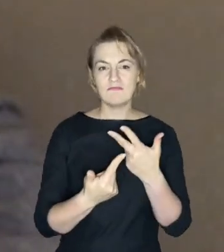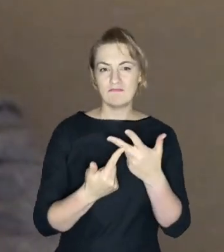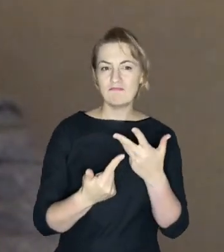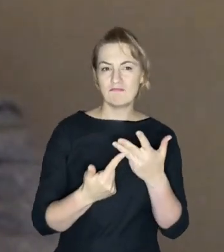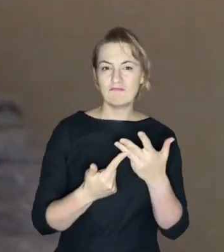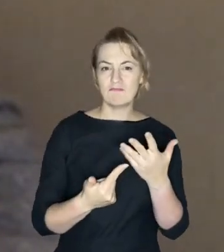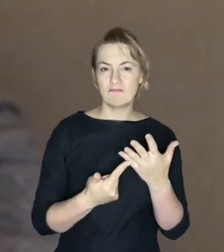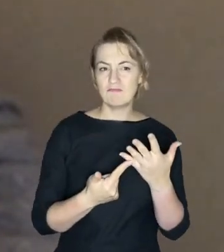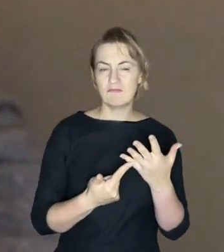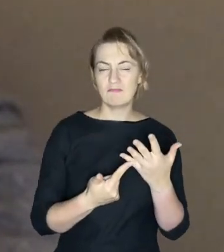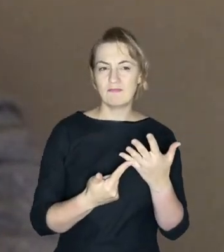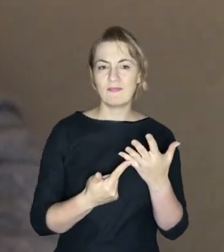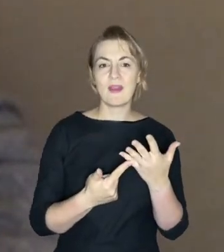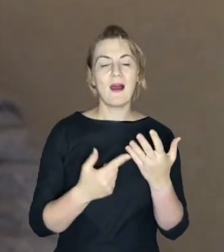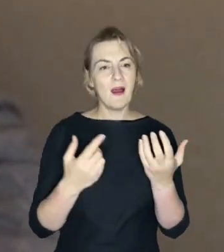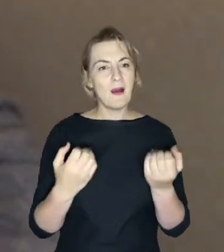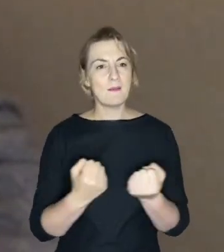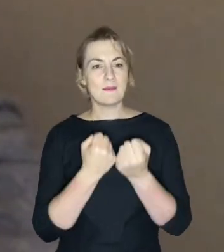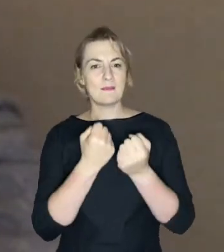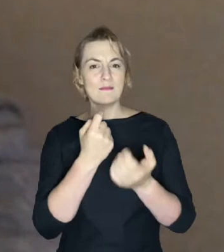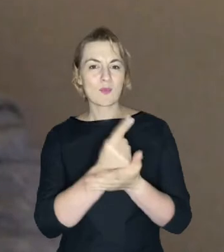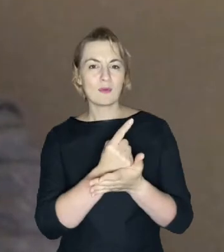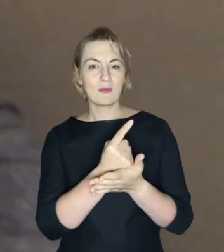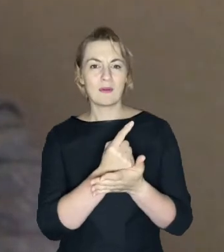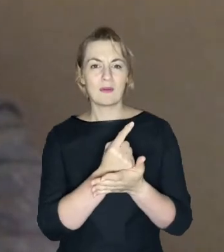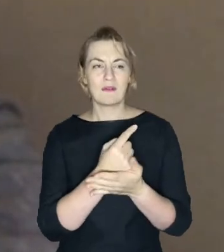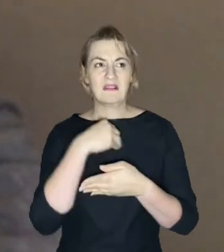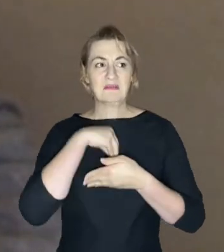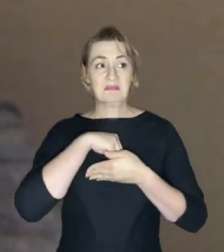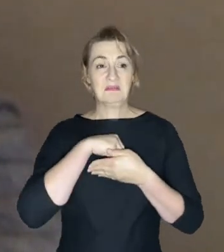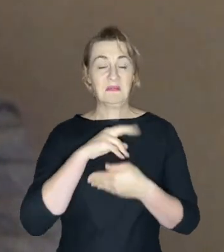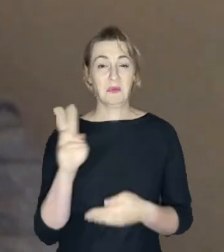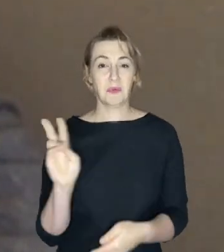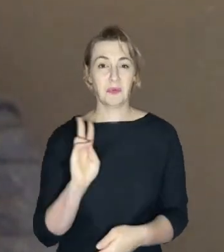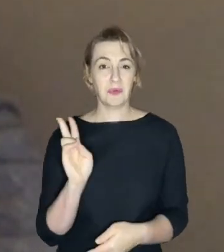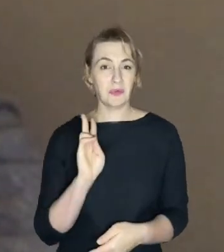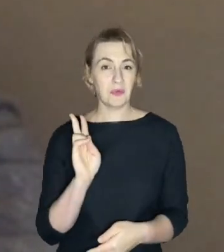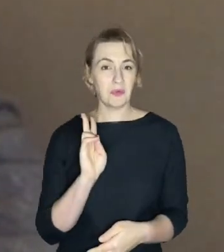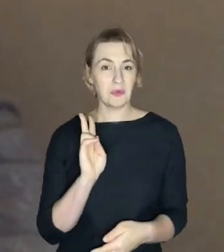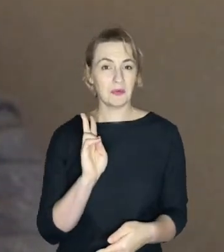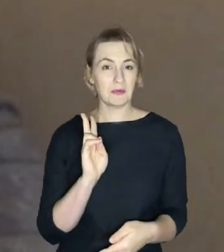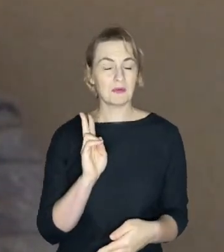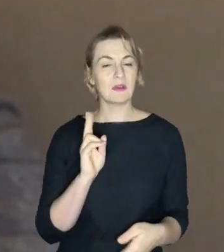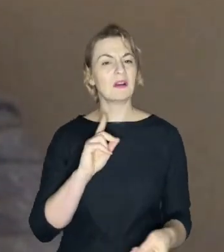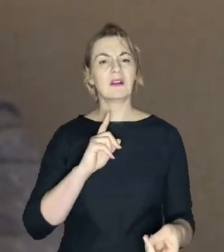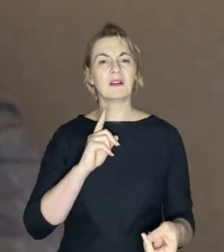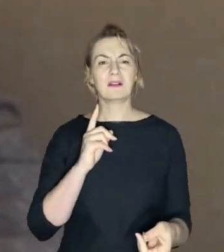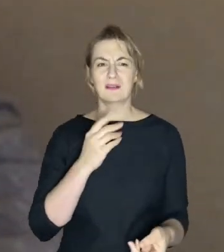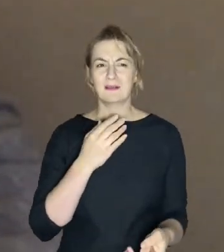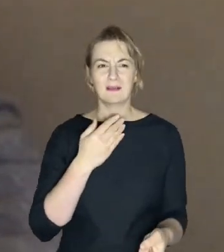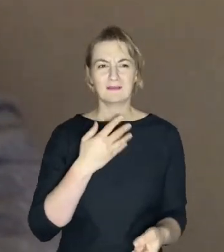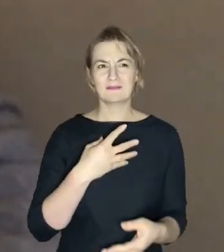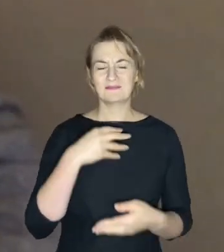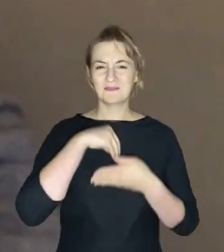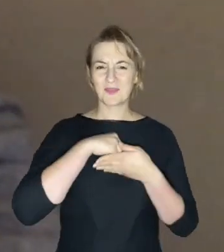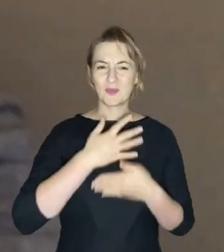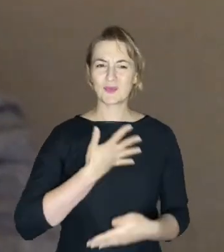kierunku tego, aby dowiedzieć się, kim w istocie jesteśmy, jaka jest nasza prawdziwa tożsamość,